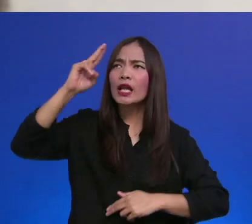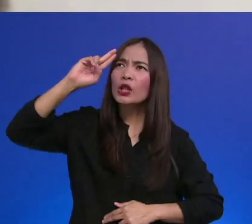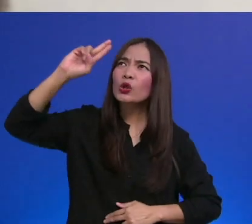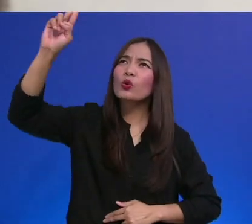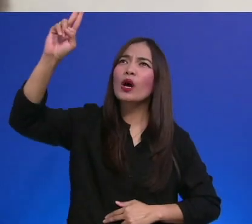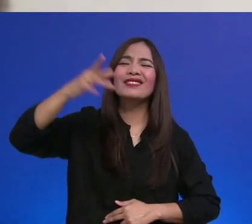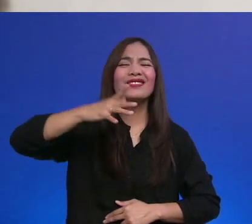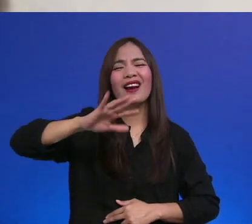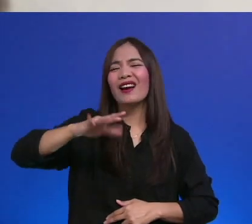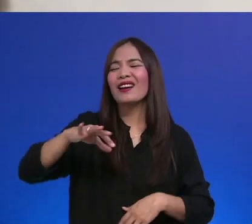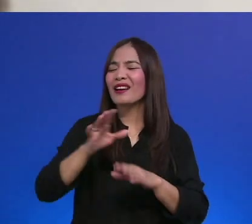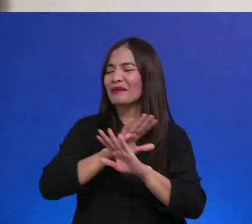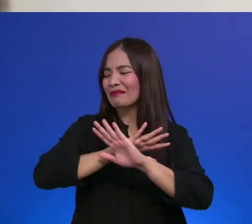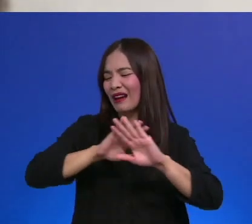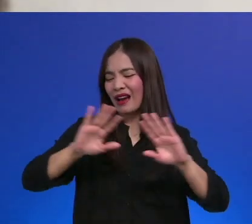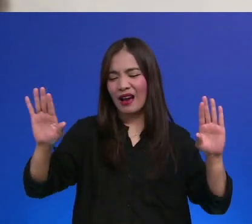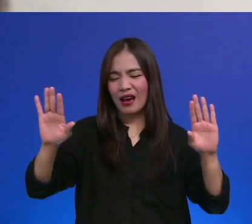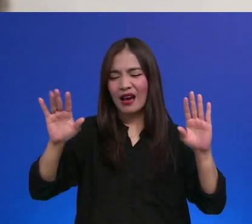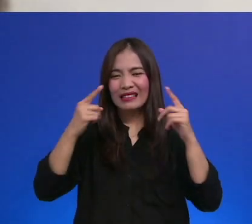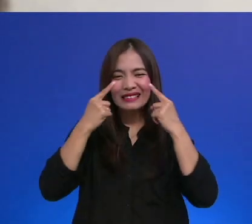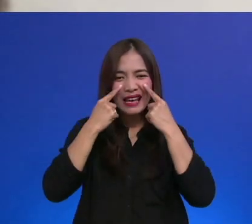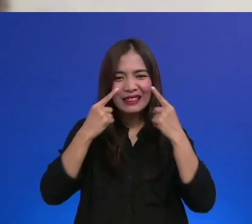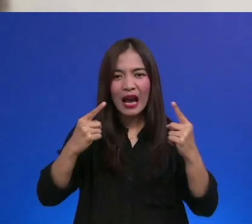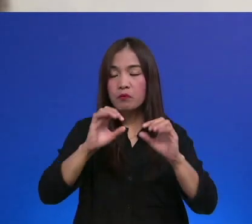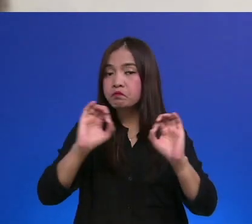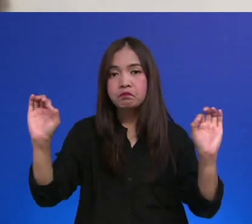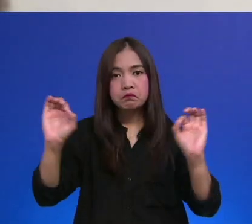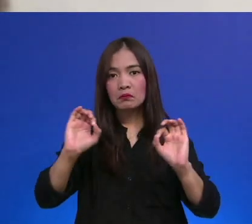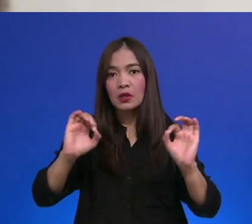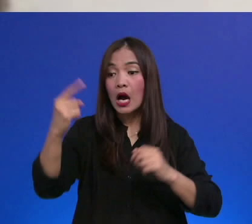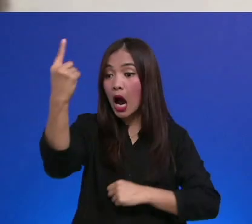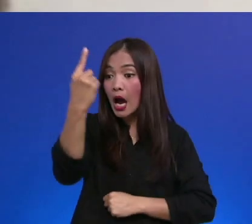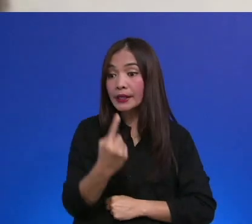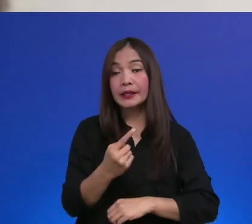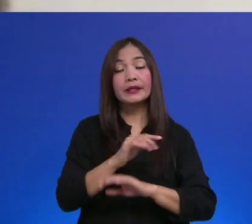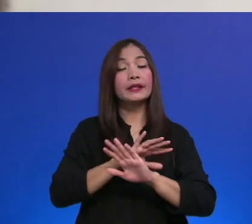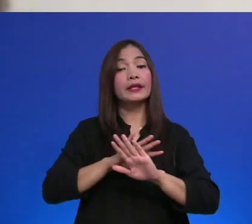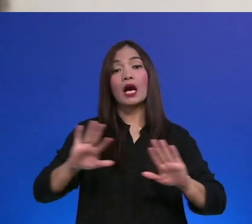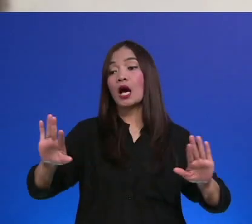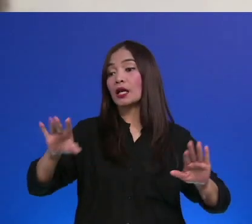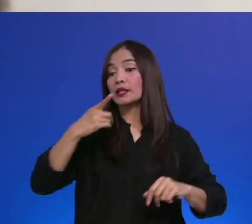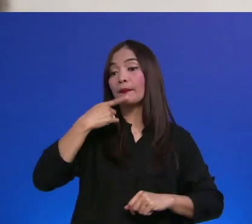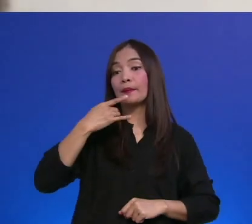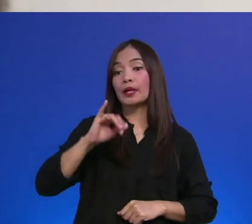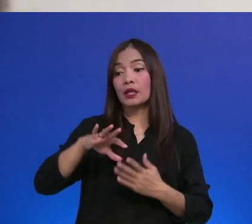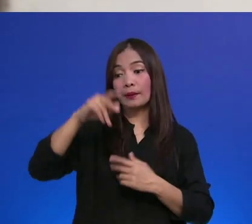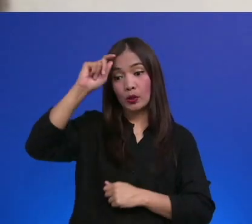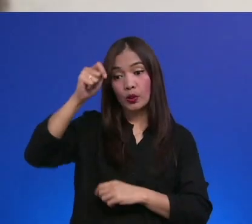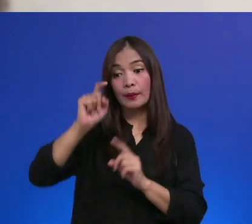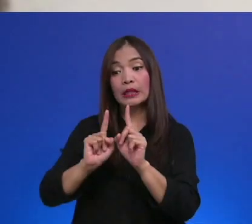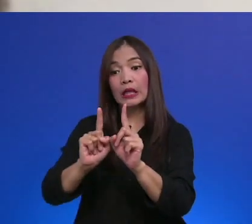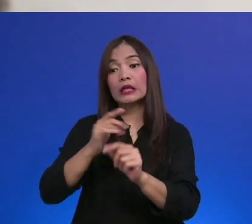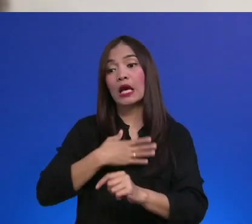seakan-akan tidak ada tidak hadir tidak peduli tidak menyertai